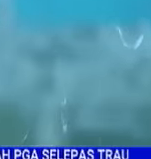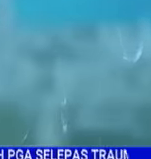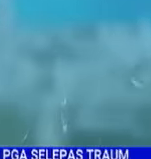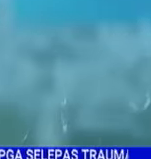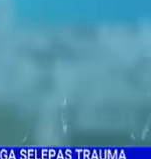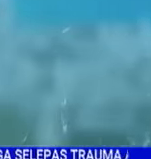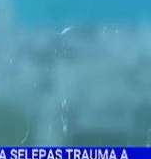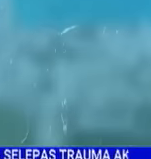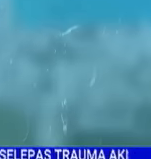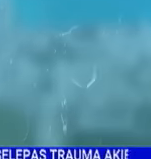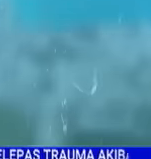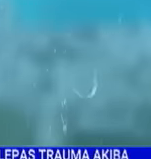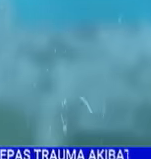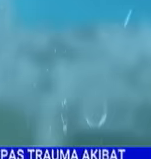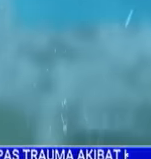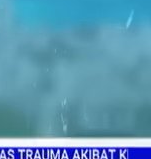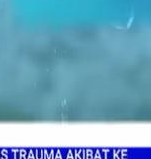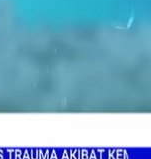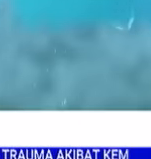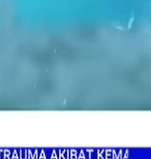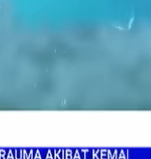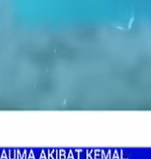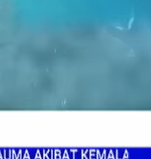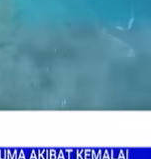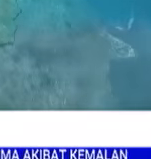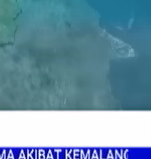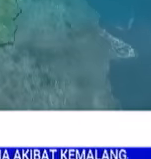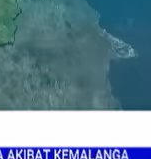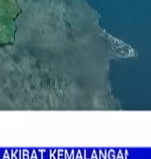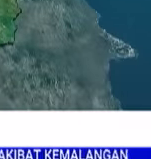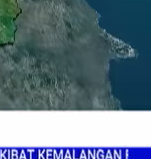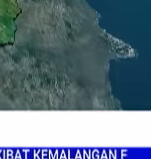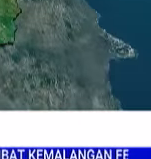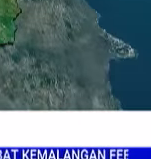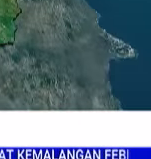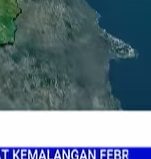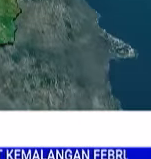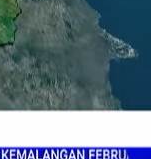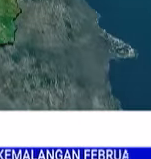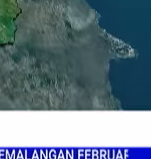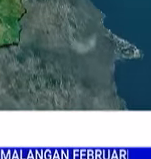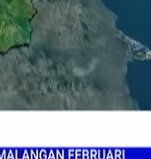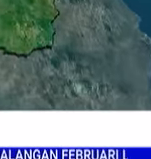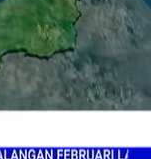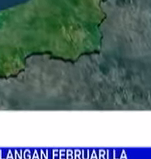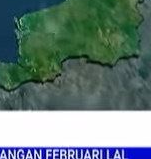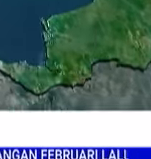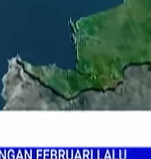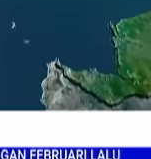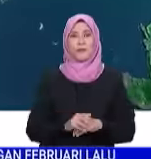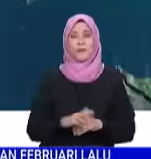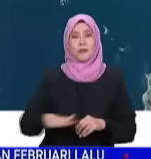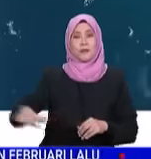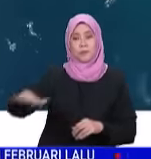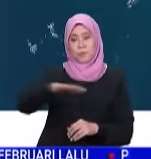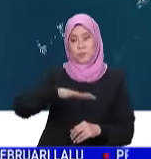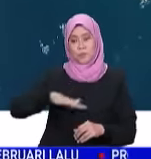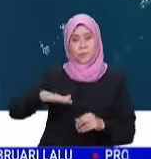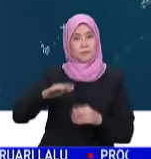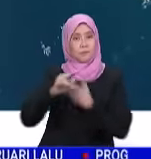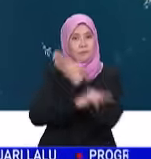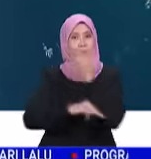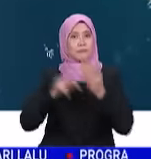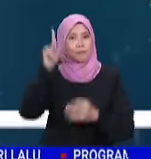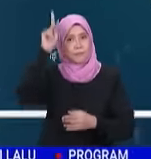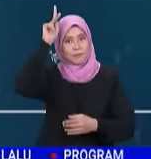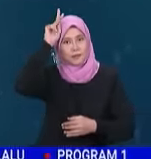mulakan dengan amaran yang bakal berkuat kuasa iaitu amaran cuaca Waspada meliputi di hampir semua jajahan Negeri